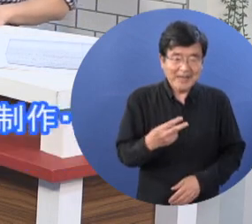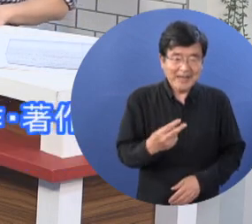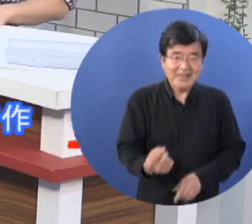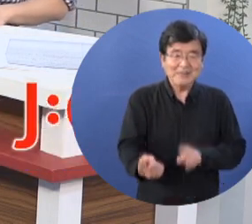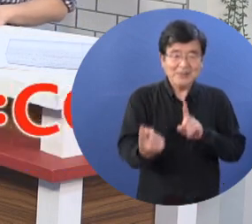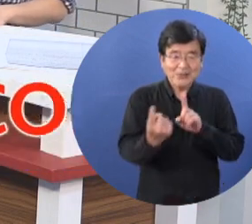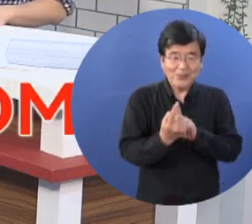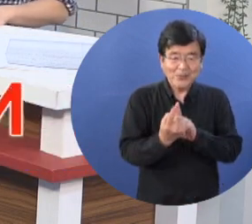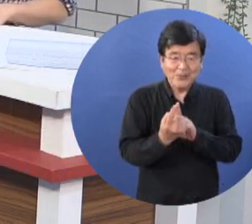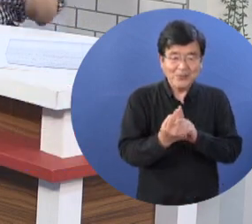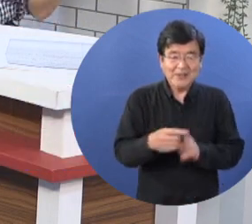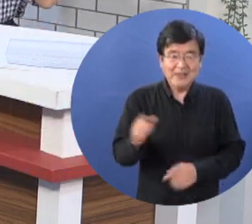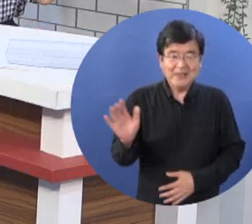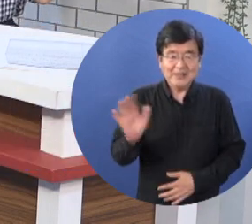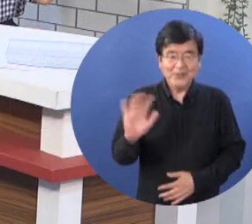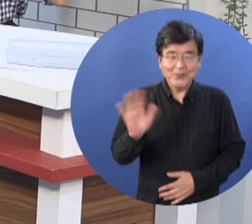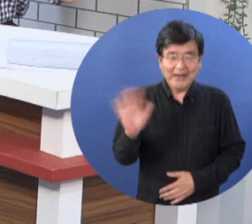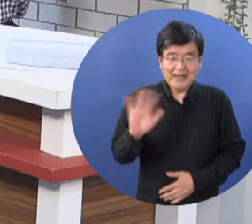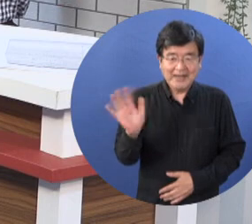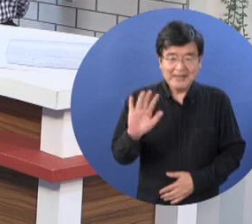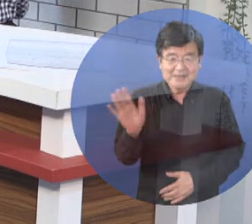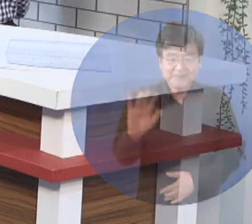次回お会いしましょう。さようなら。